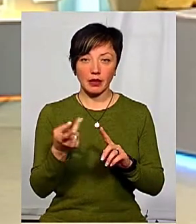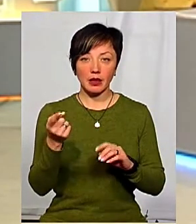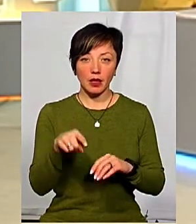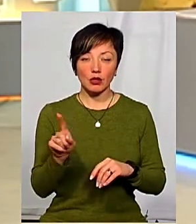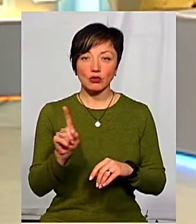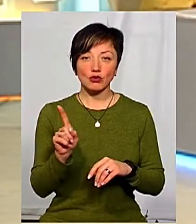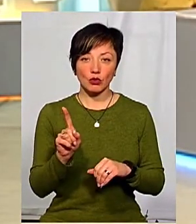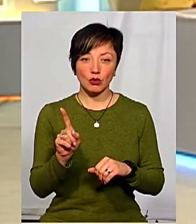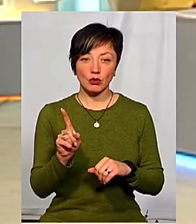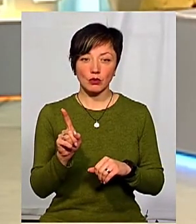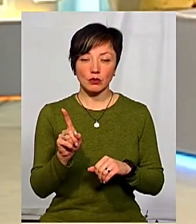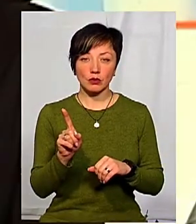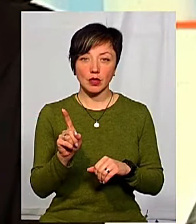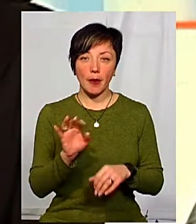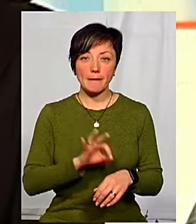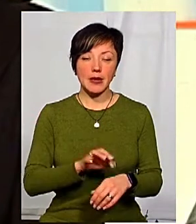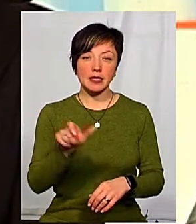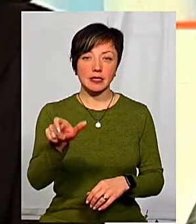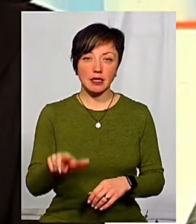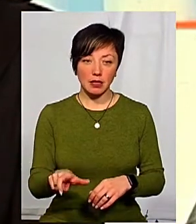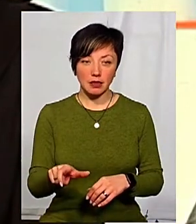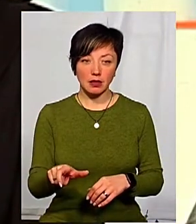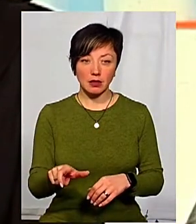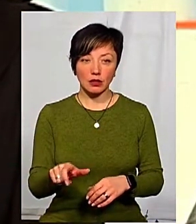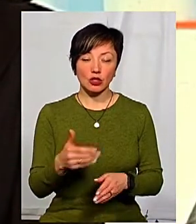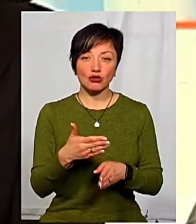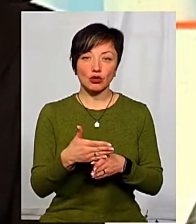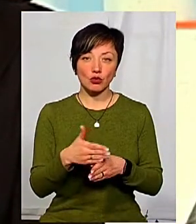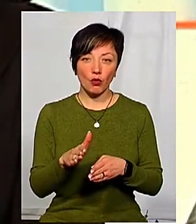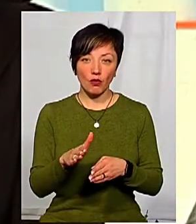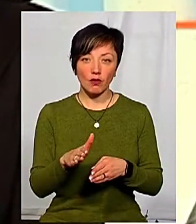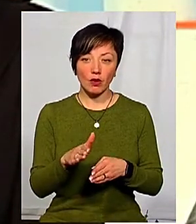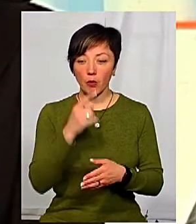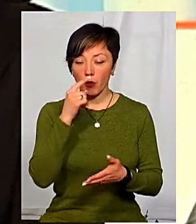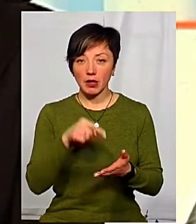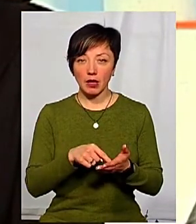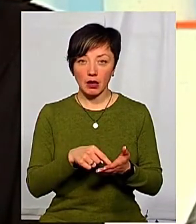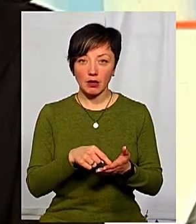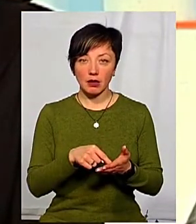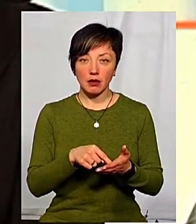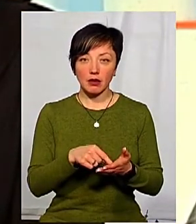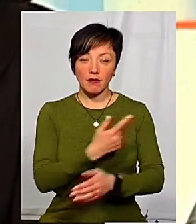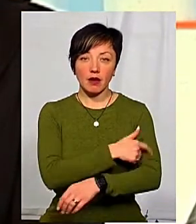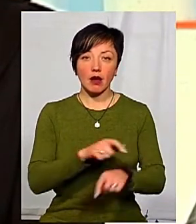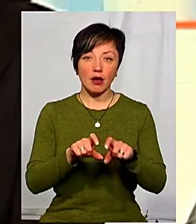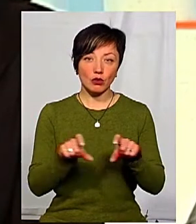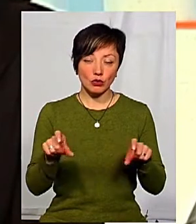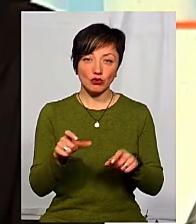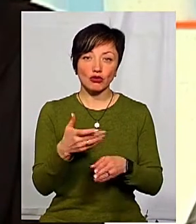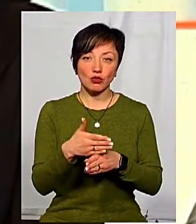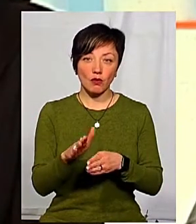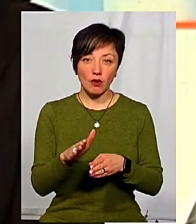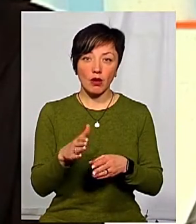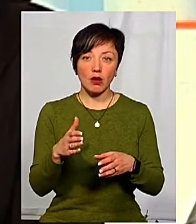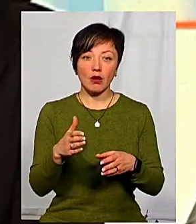що безпосередньо пацієнт, він частково, той, який попадає в дану лікарню, значить, він